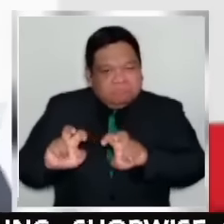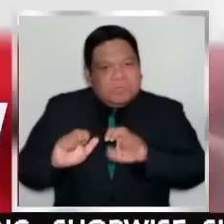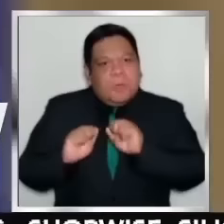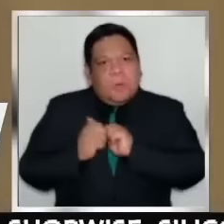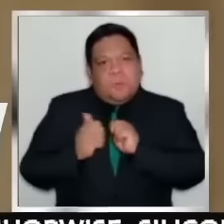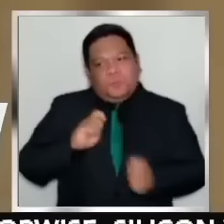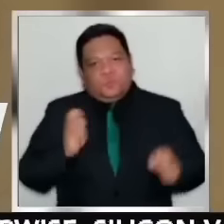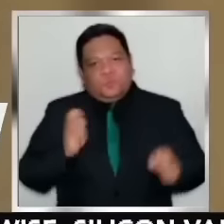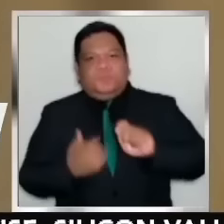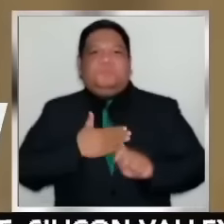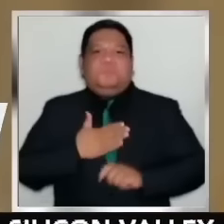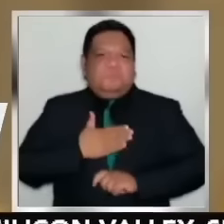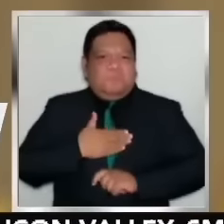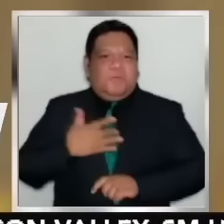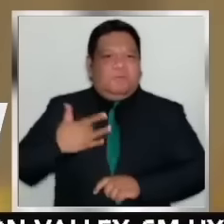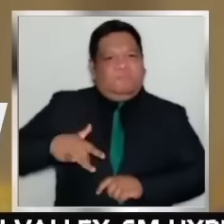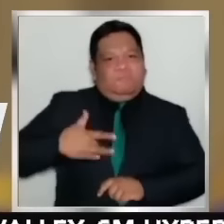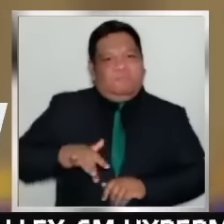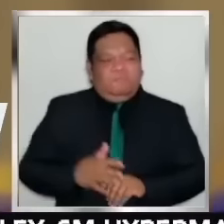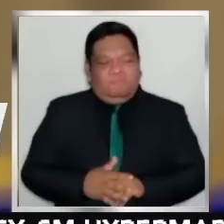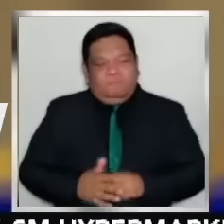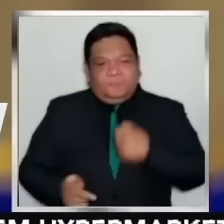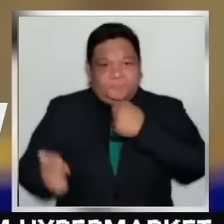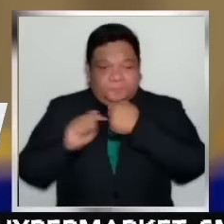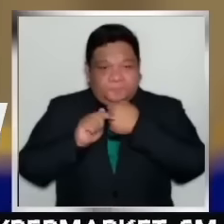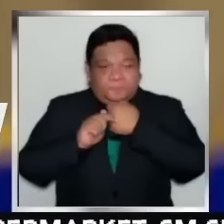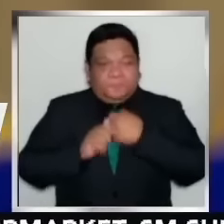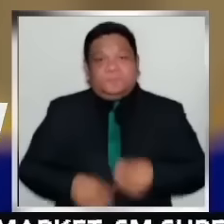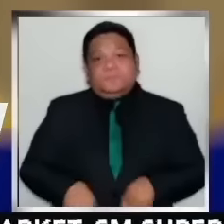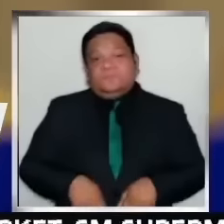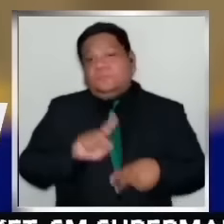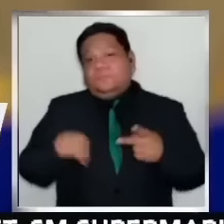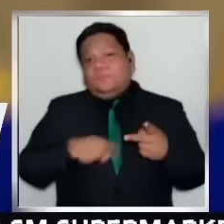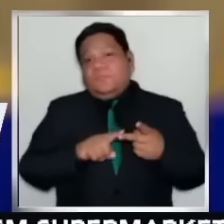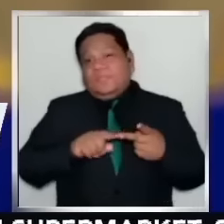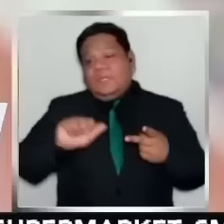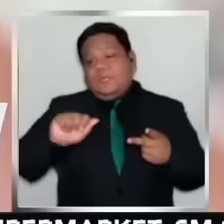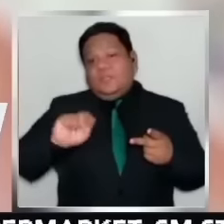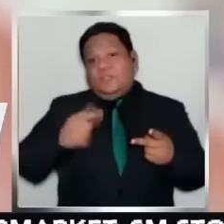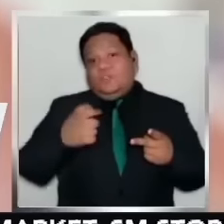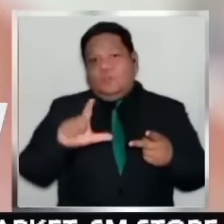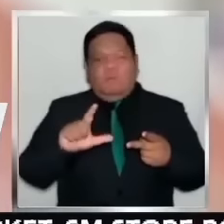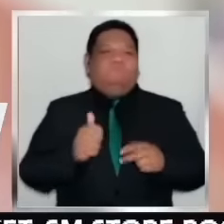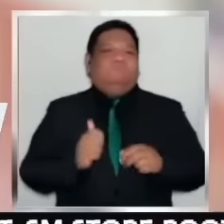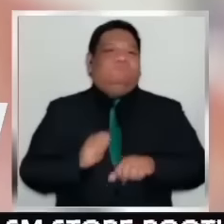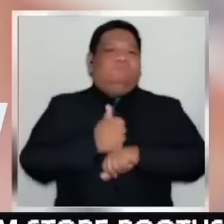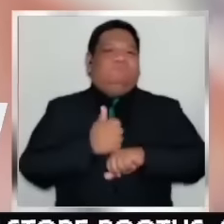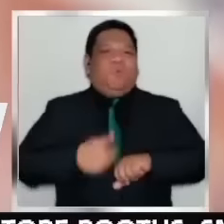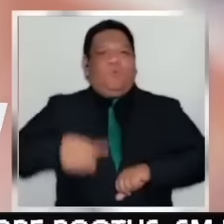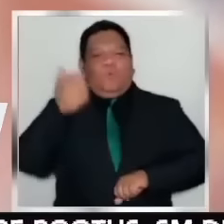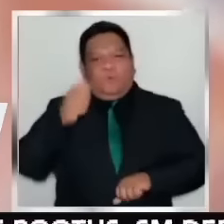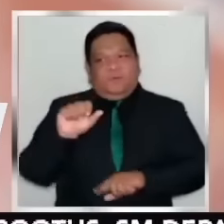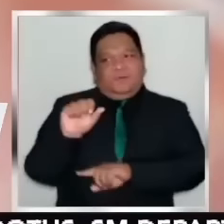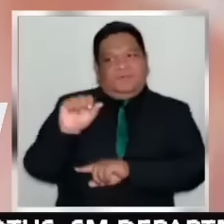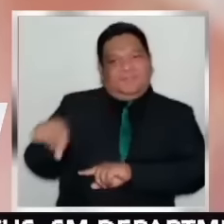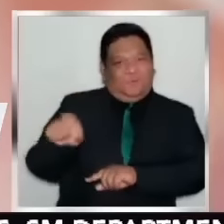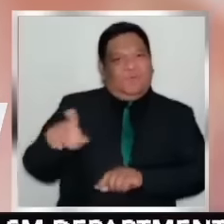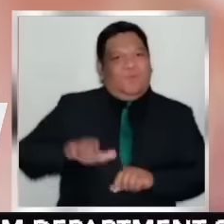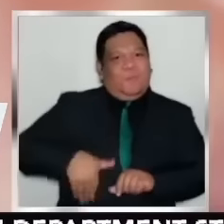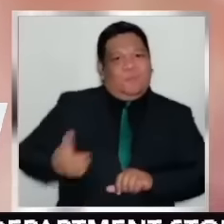ko. Itinayo rin ang watawat ng Pilipinas ni Angel Derla nang talunin ang pambato ng host country sa Cambodian martial arts sports na Kun